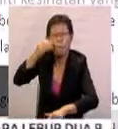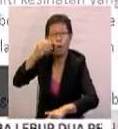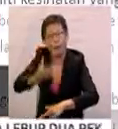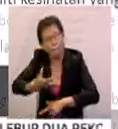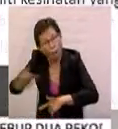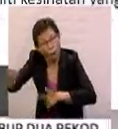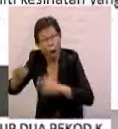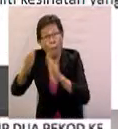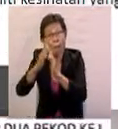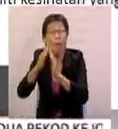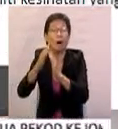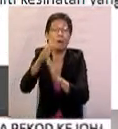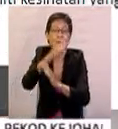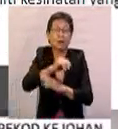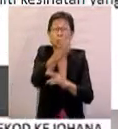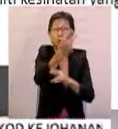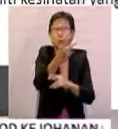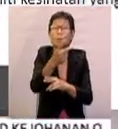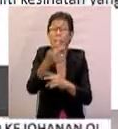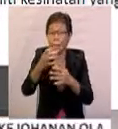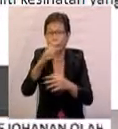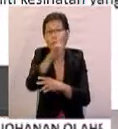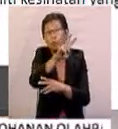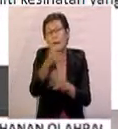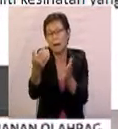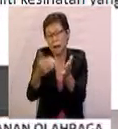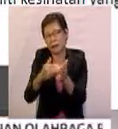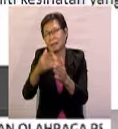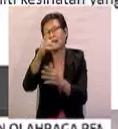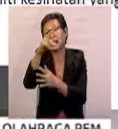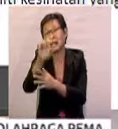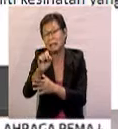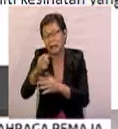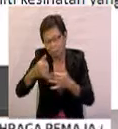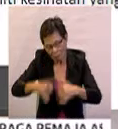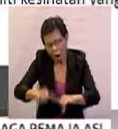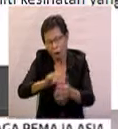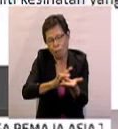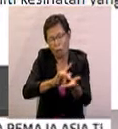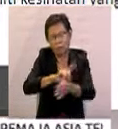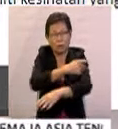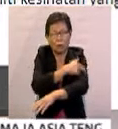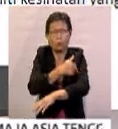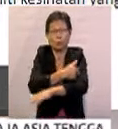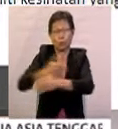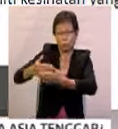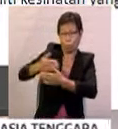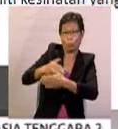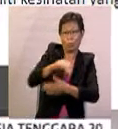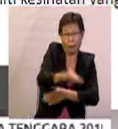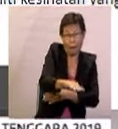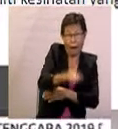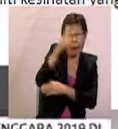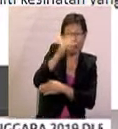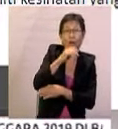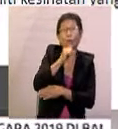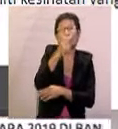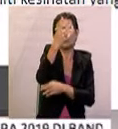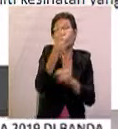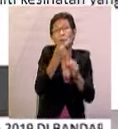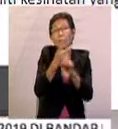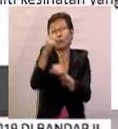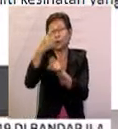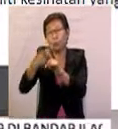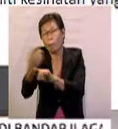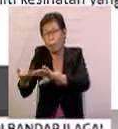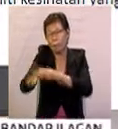rumah, manakala dua lagi kes masih dirawat di hospital. Sebelum seorang kanak-kanak lelaki berusia 2 tahun sebulan meninggal